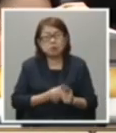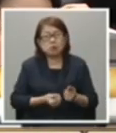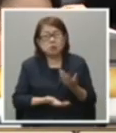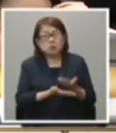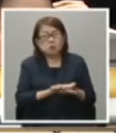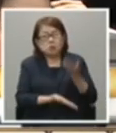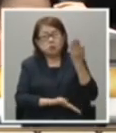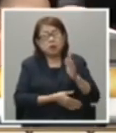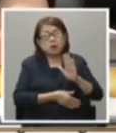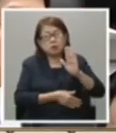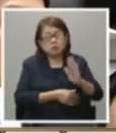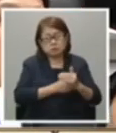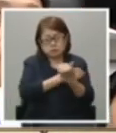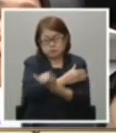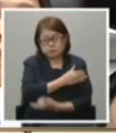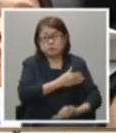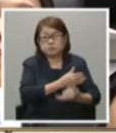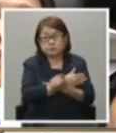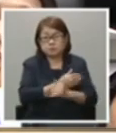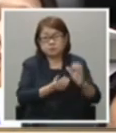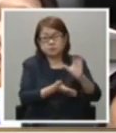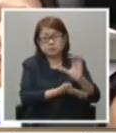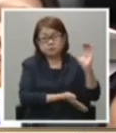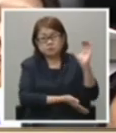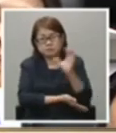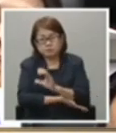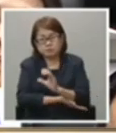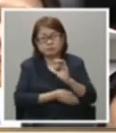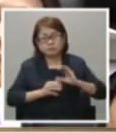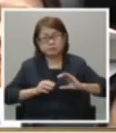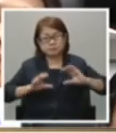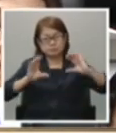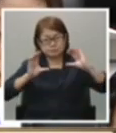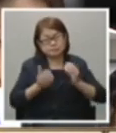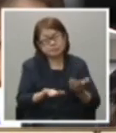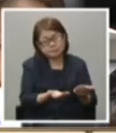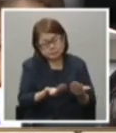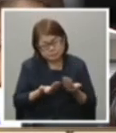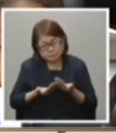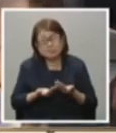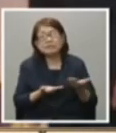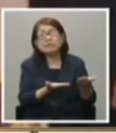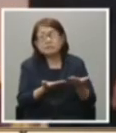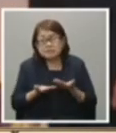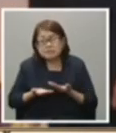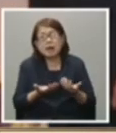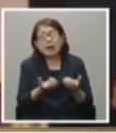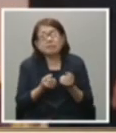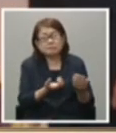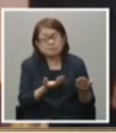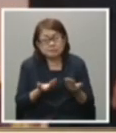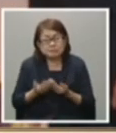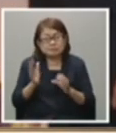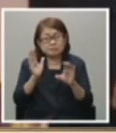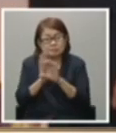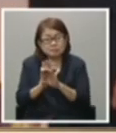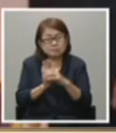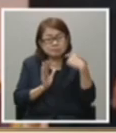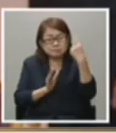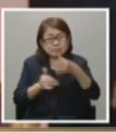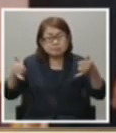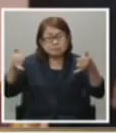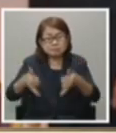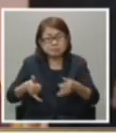ติเข้ามาเราอ้าแขนรับจากที่ท่านได้เห็นในรูปนะคะนั่นก็คือแจ็คห